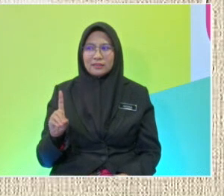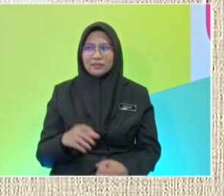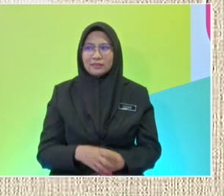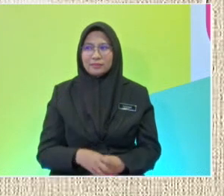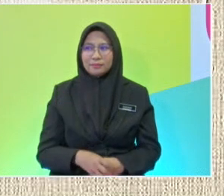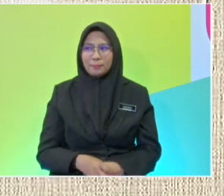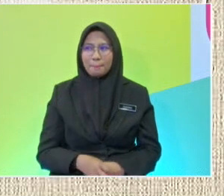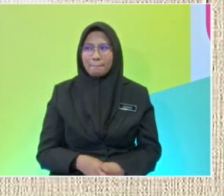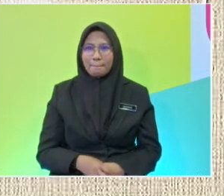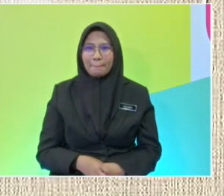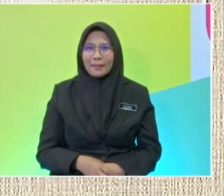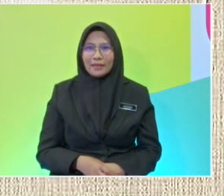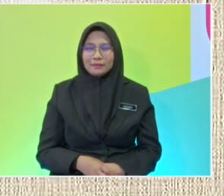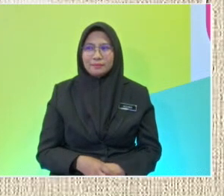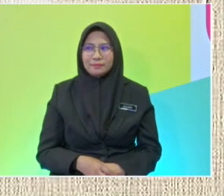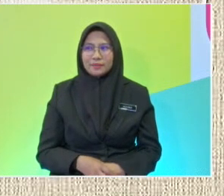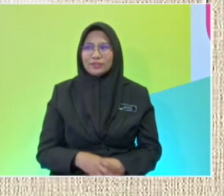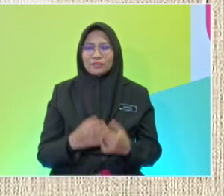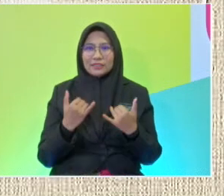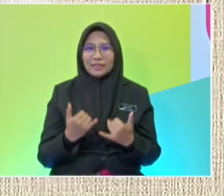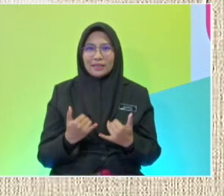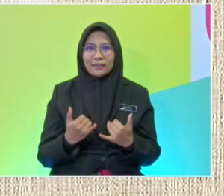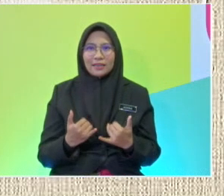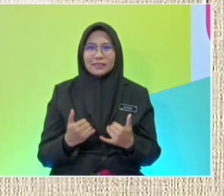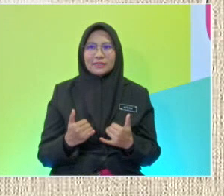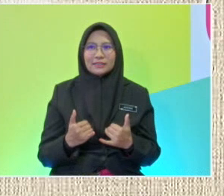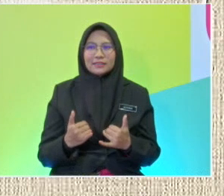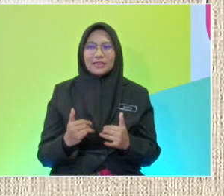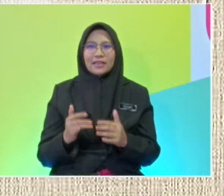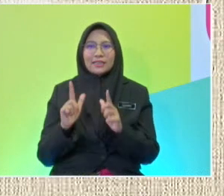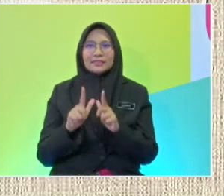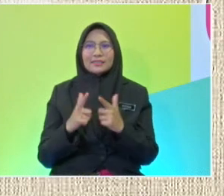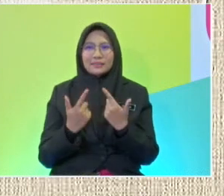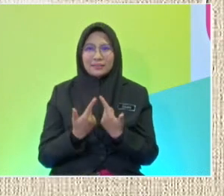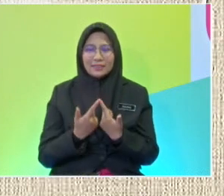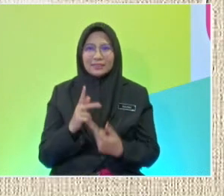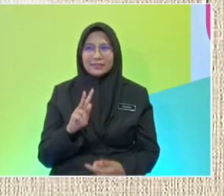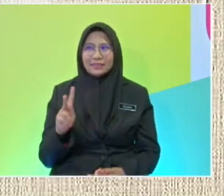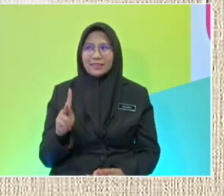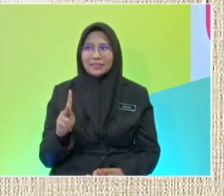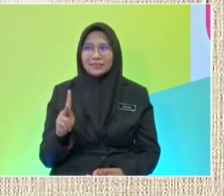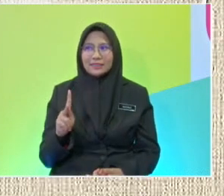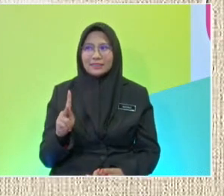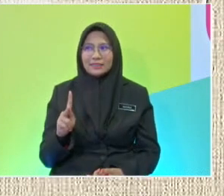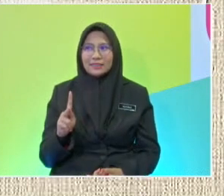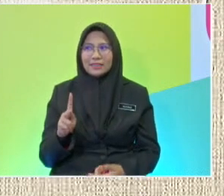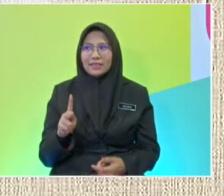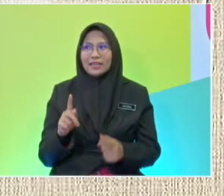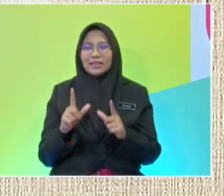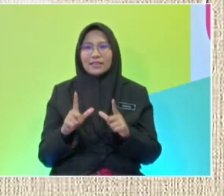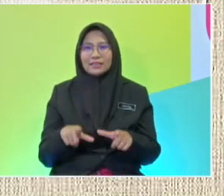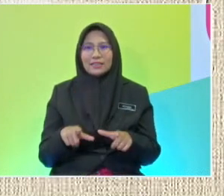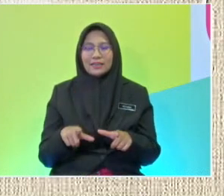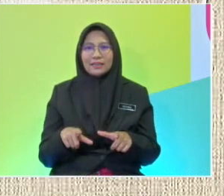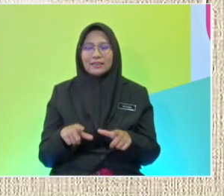arahan dan tugasnya Jelaskan ciri-cirinya kelas kan ciri-ciri grafik tersebut dengan jenis image yang